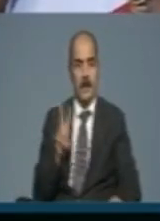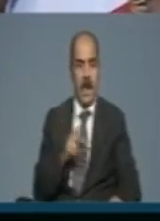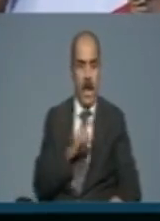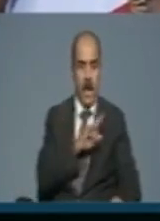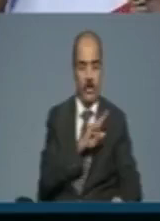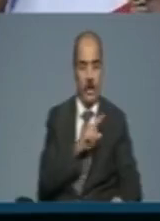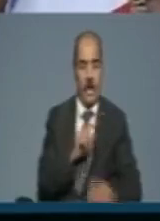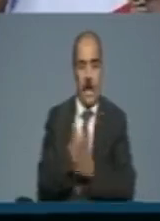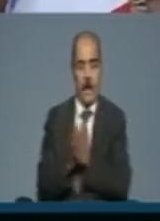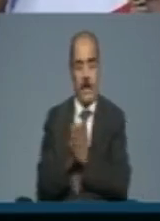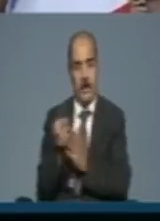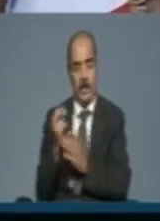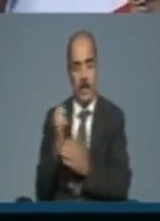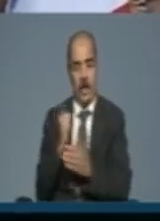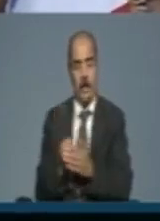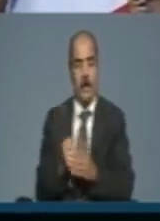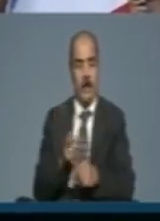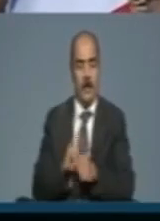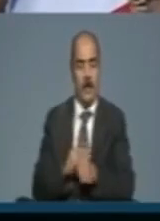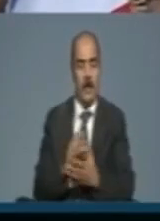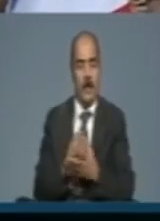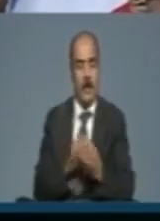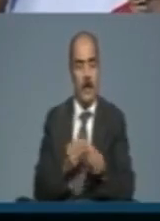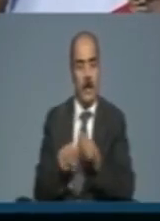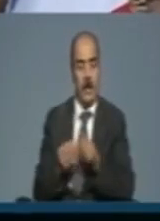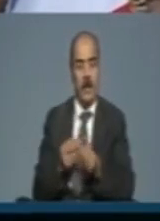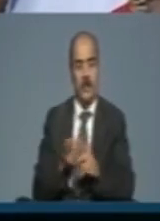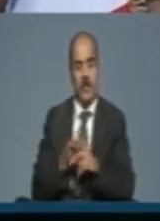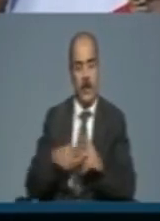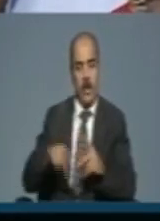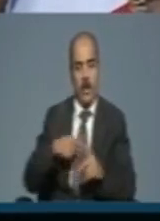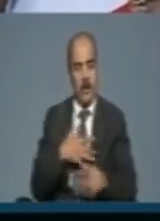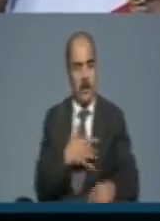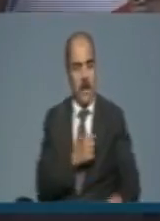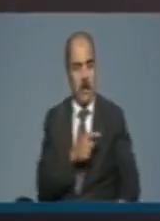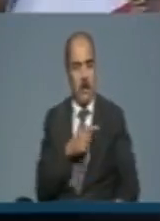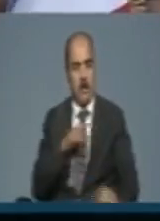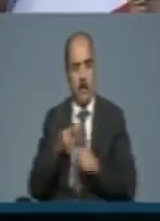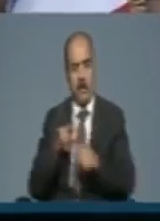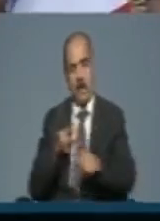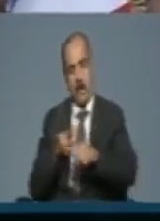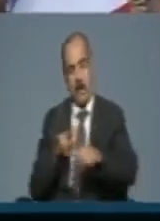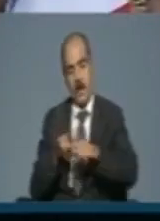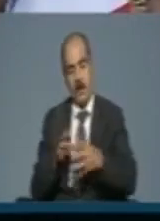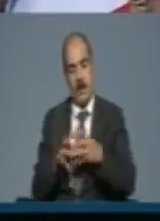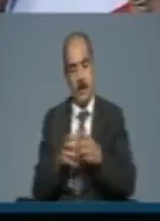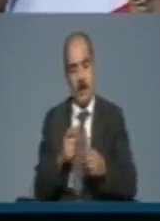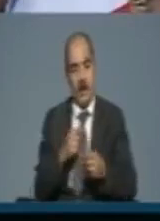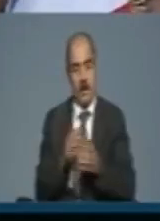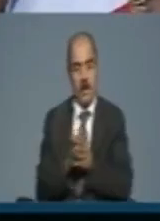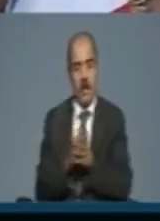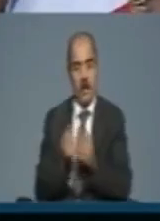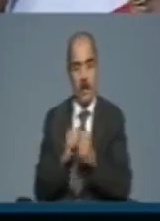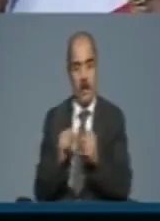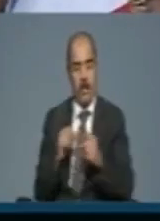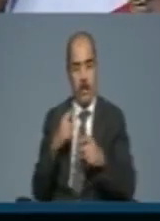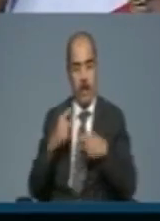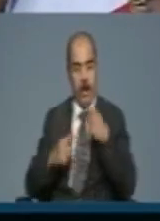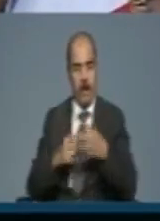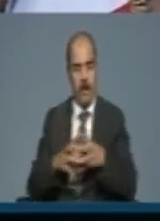نتذكر civili سويا ان inermi المدنيين con una الابرياء efferatezza senza precedenti che بدون توقف